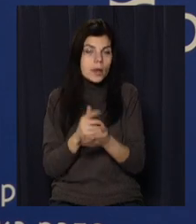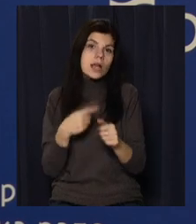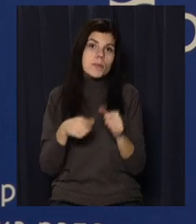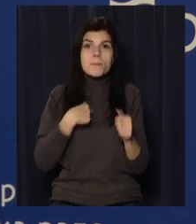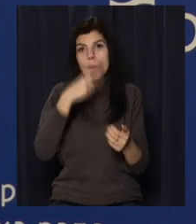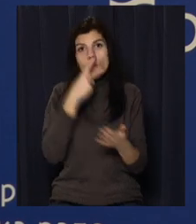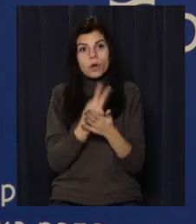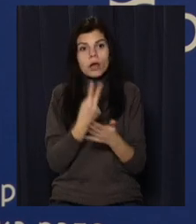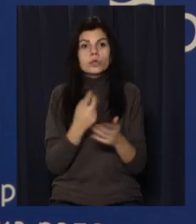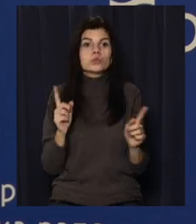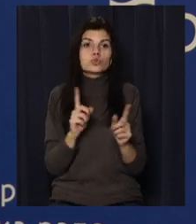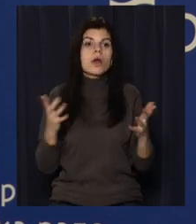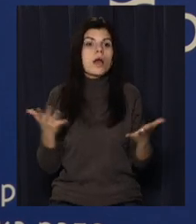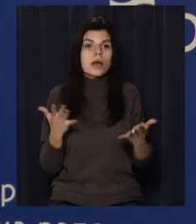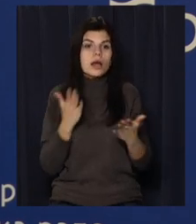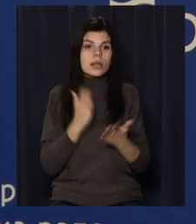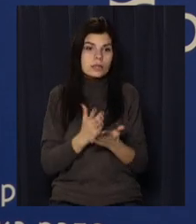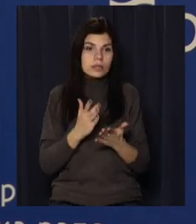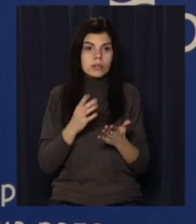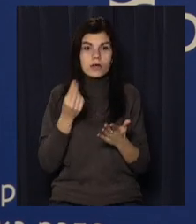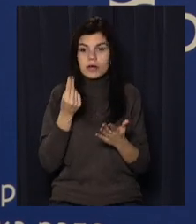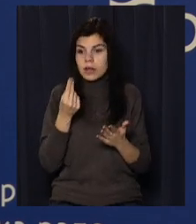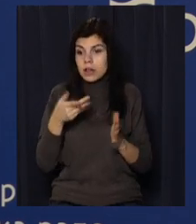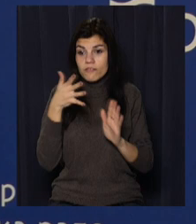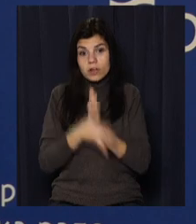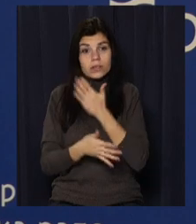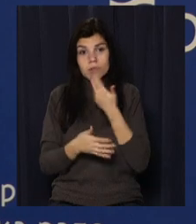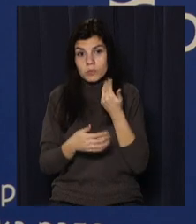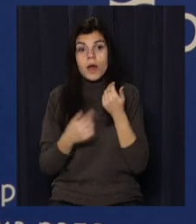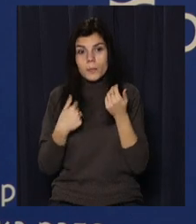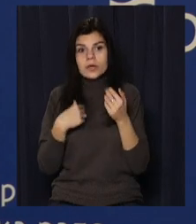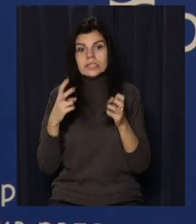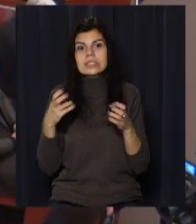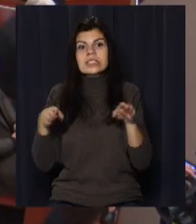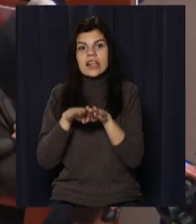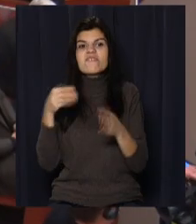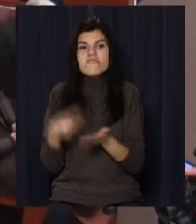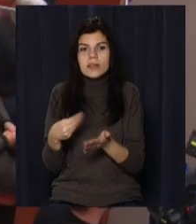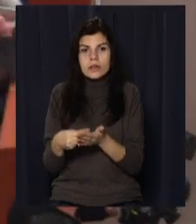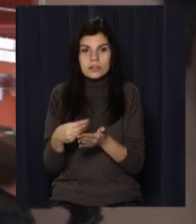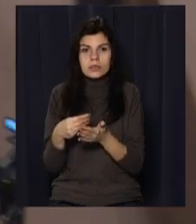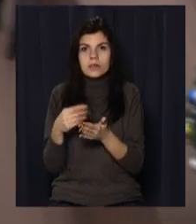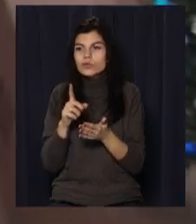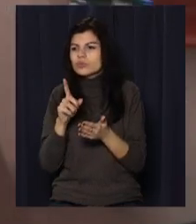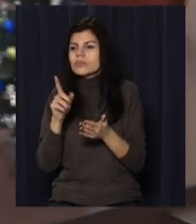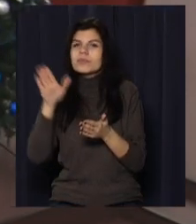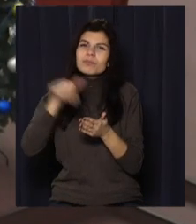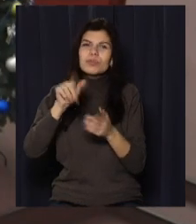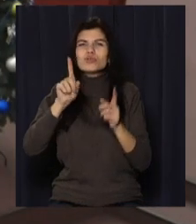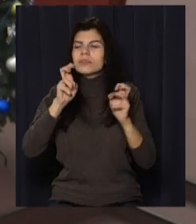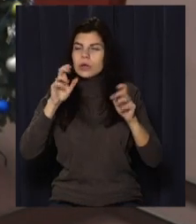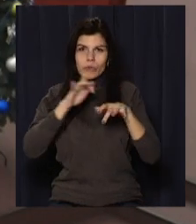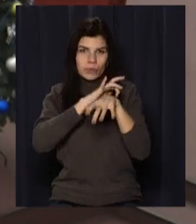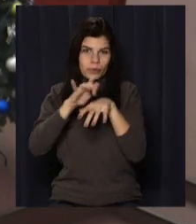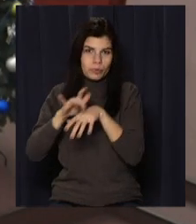певне запозичення, воно не витрачено, і відповідно ми закриваємо фінансування з цього запозичення. А ще з міського бюджету